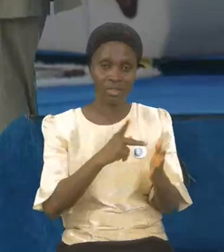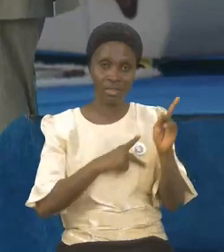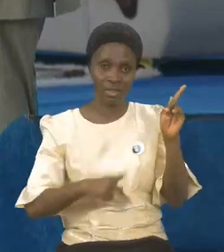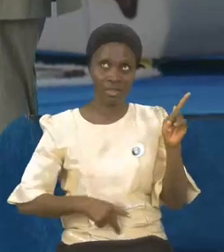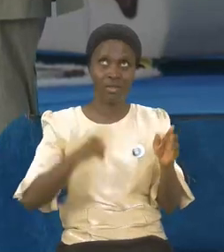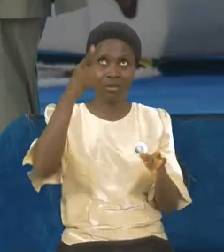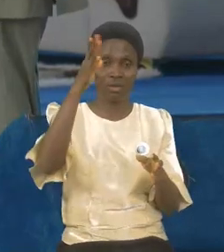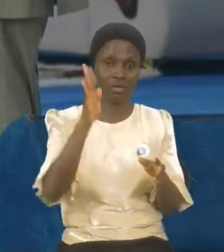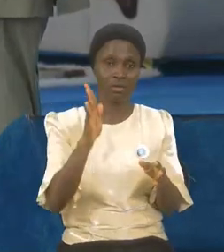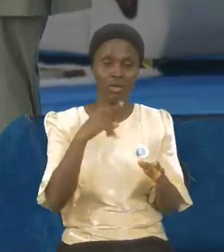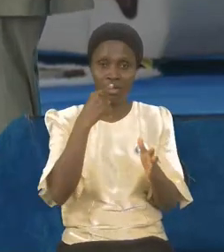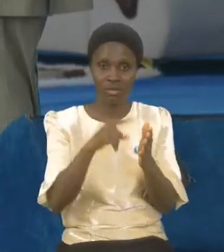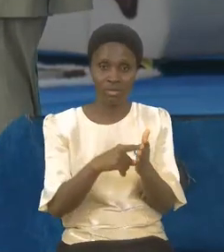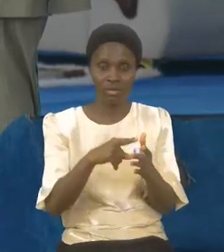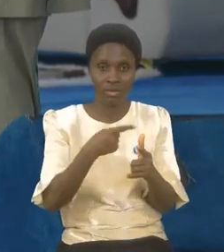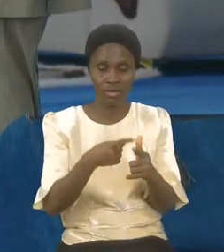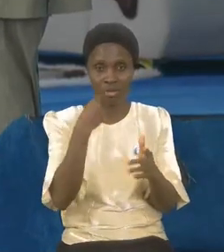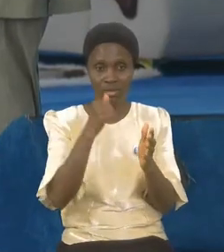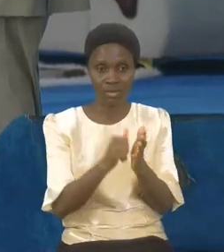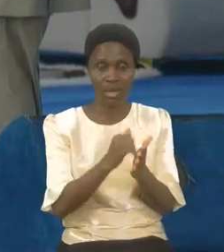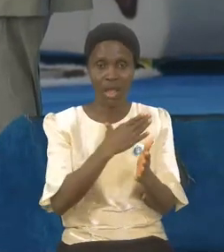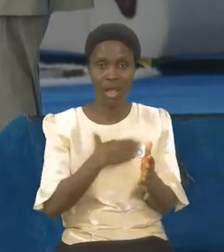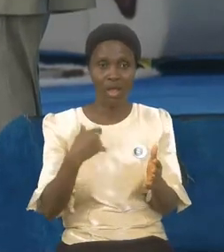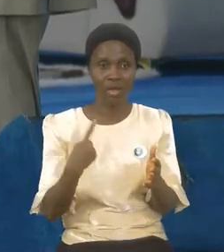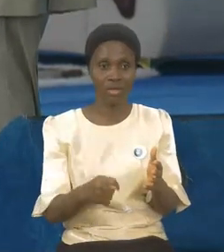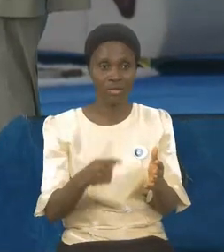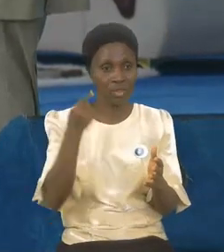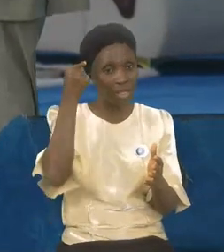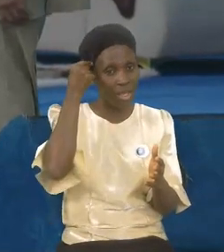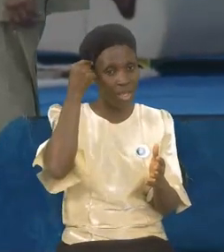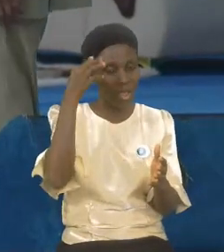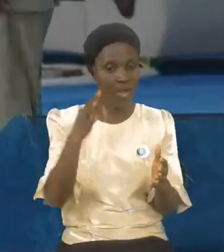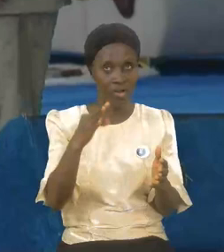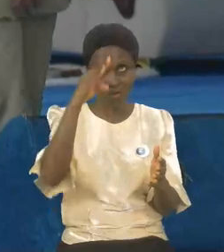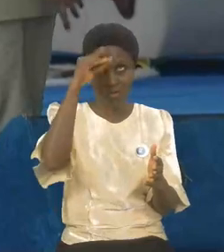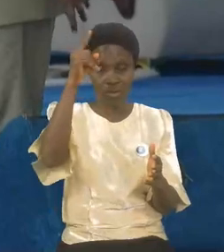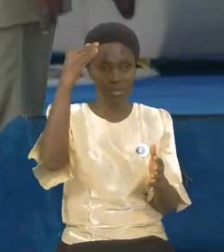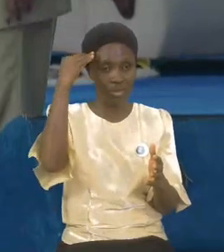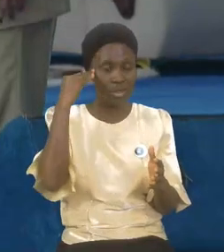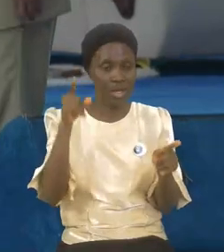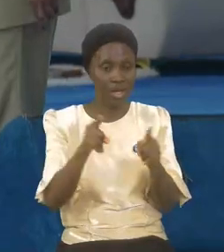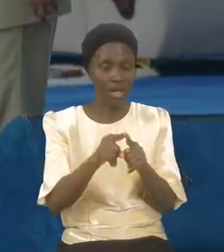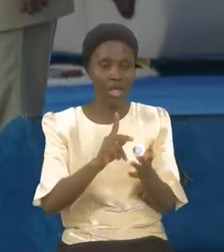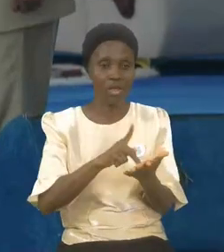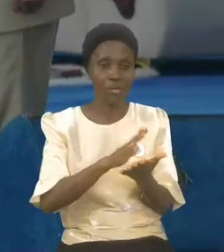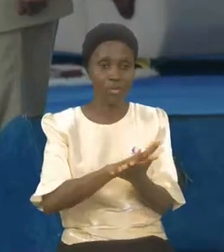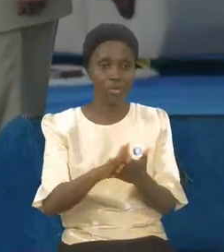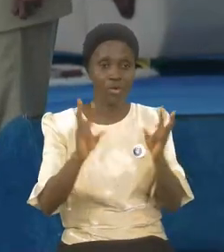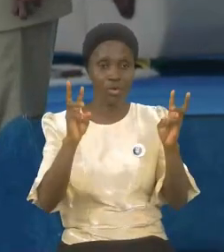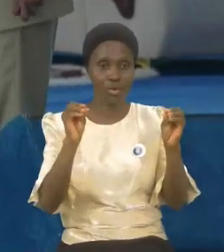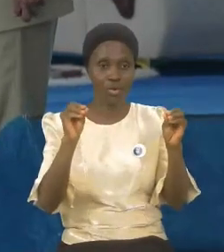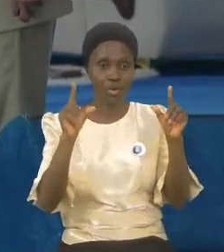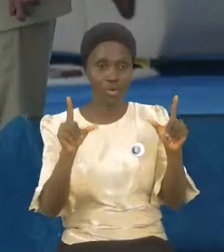roi éternel, la pureté du Dieu éternel. Et les cheveux de sa